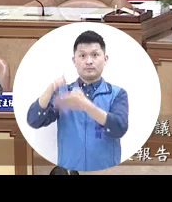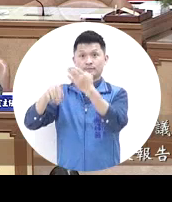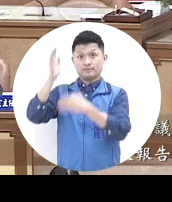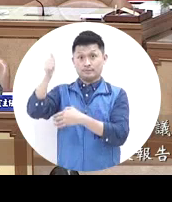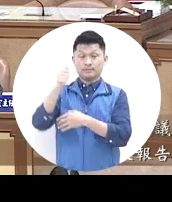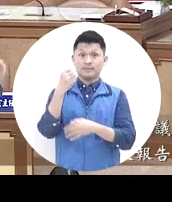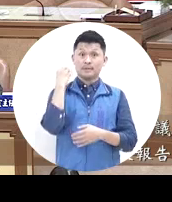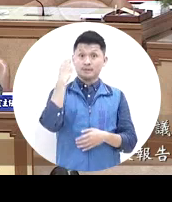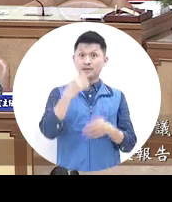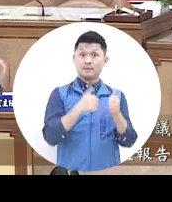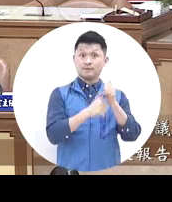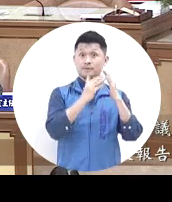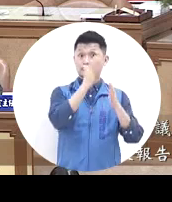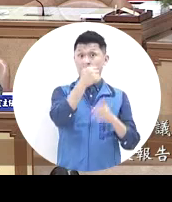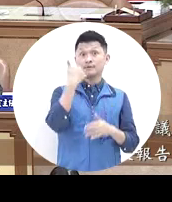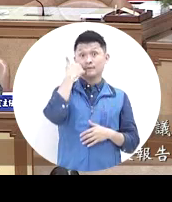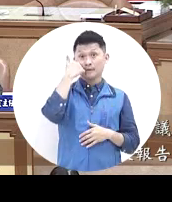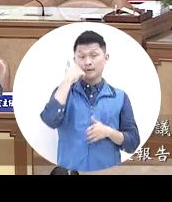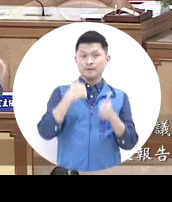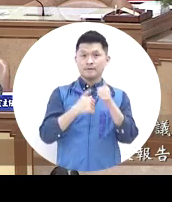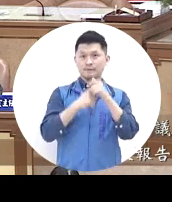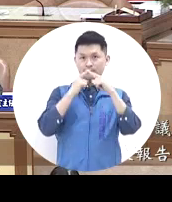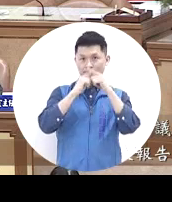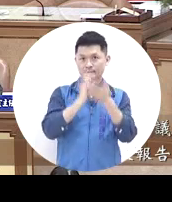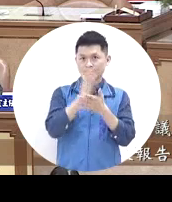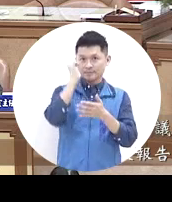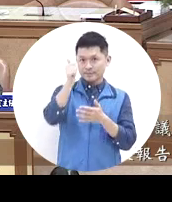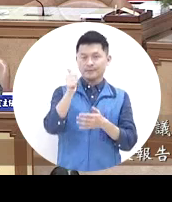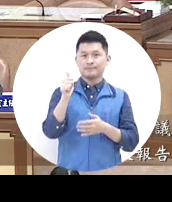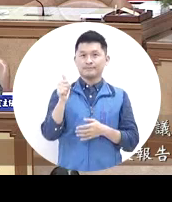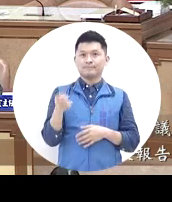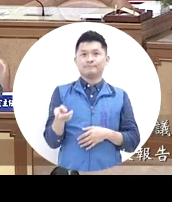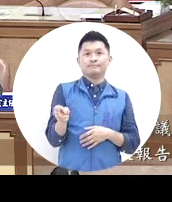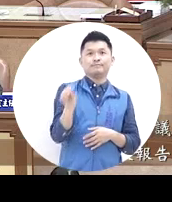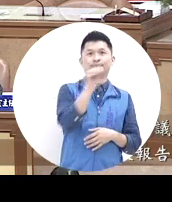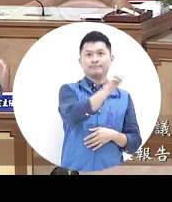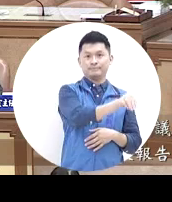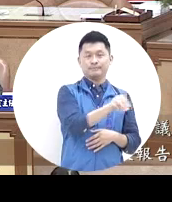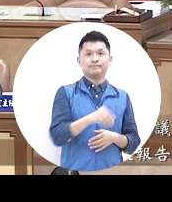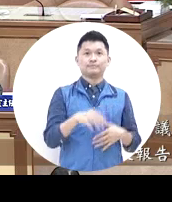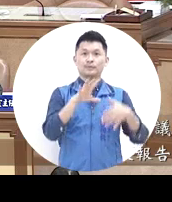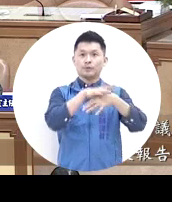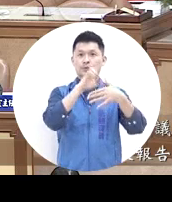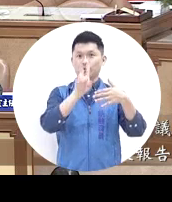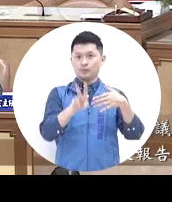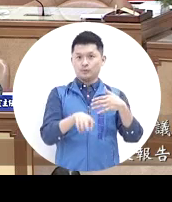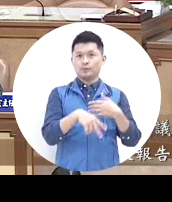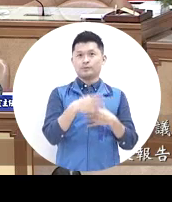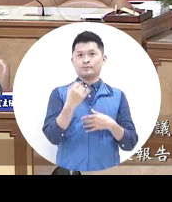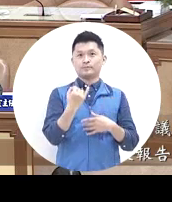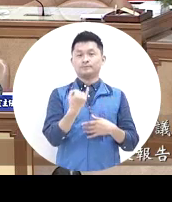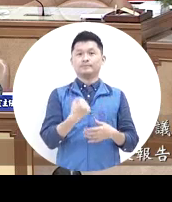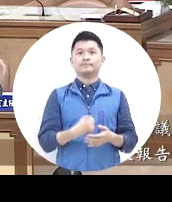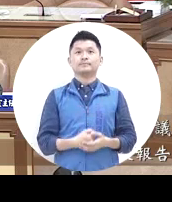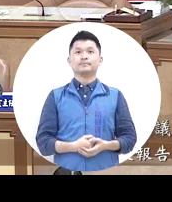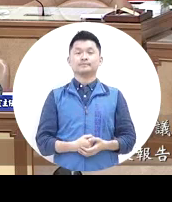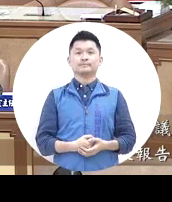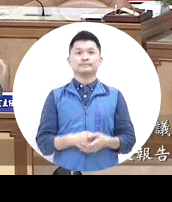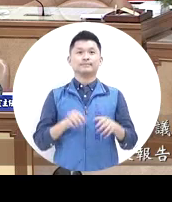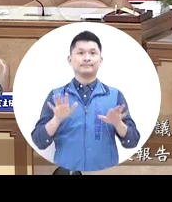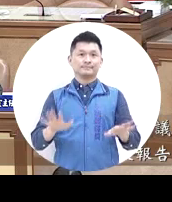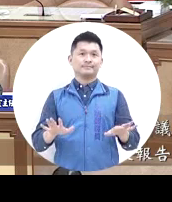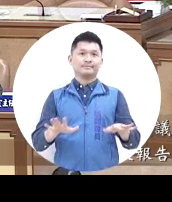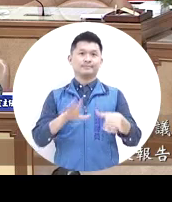我们副秘书长接任副市长，由刘和然当副市长。今天和然因